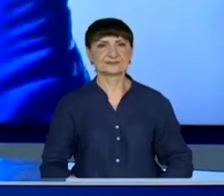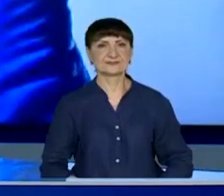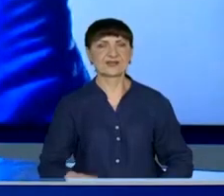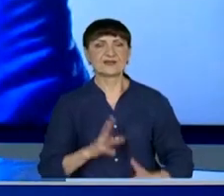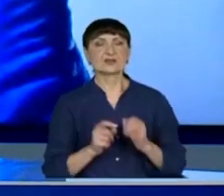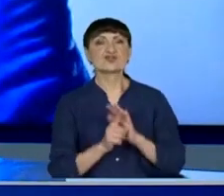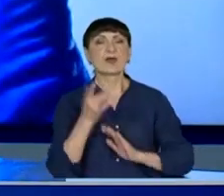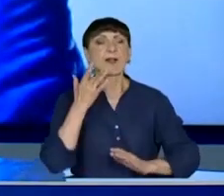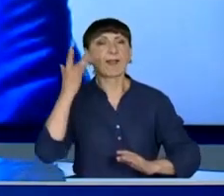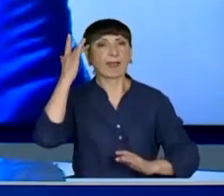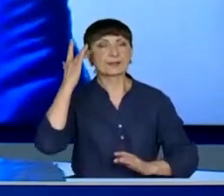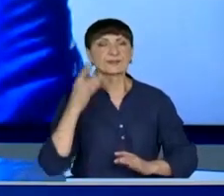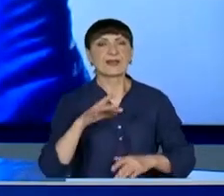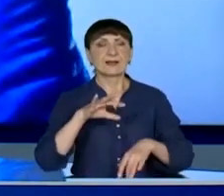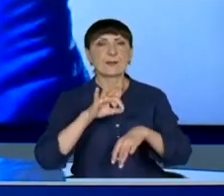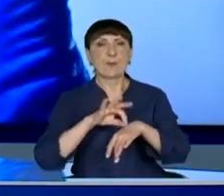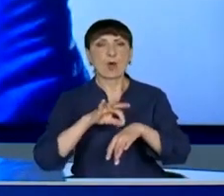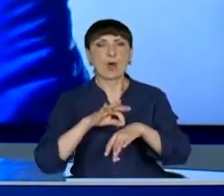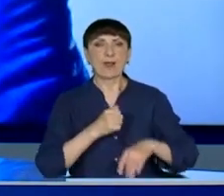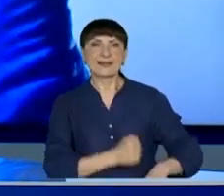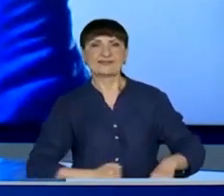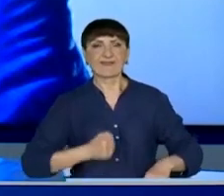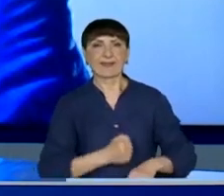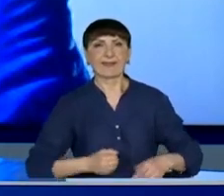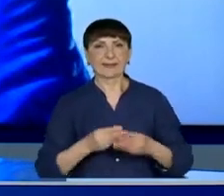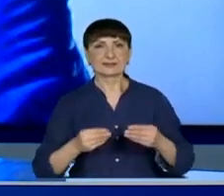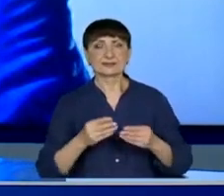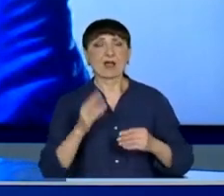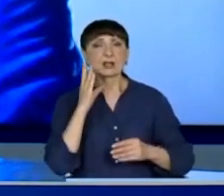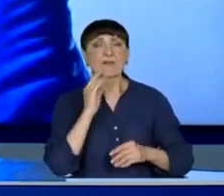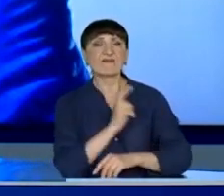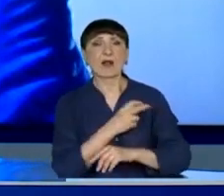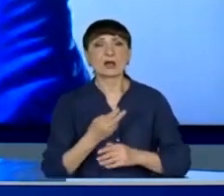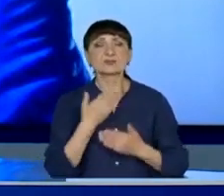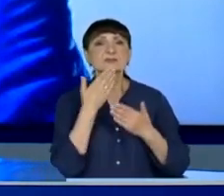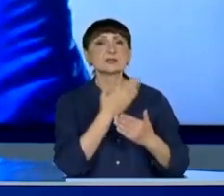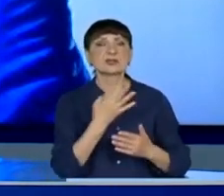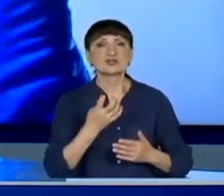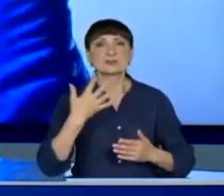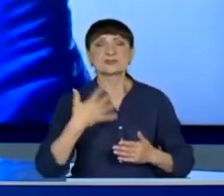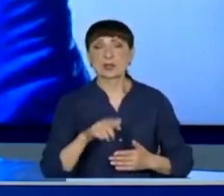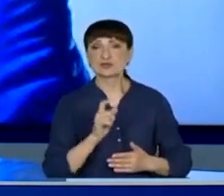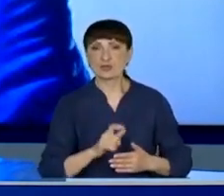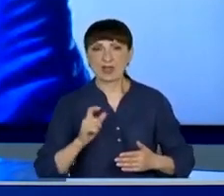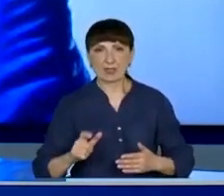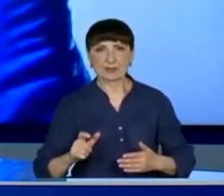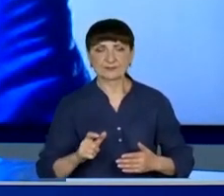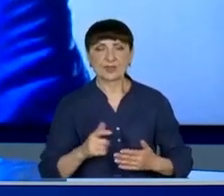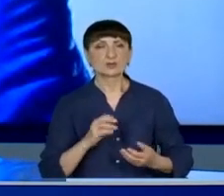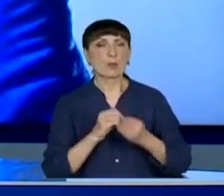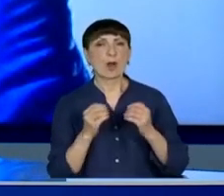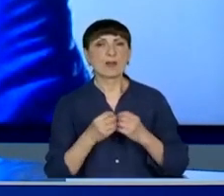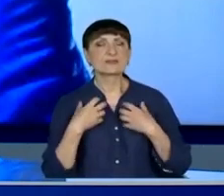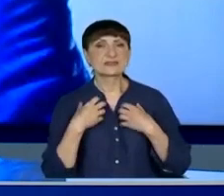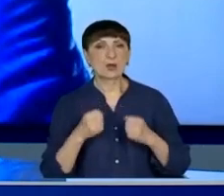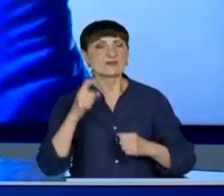Всего с начала летнего сезона с симптомом острой кишечной инфекции к алматинским врачам обратились 450 человек. Причинами проблем со